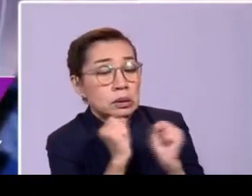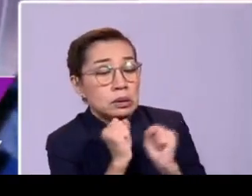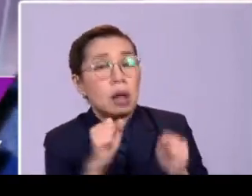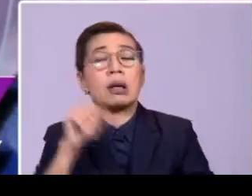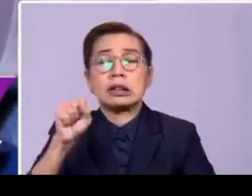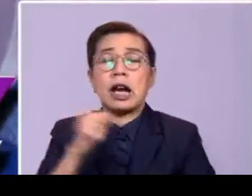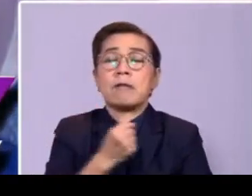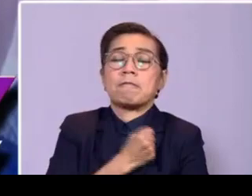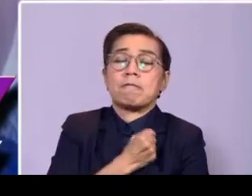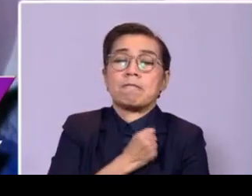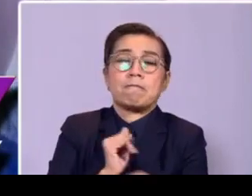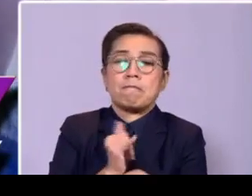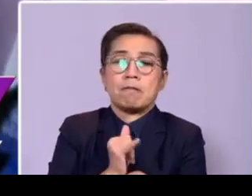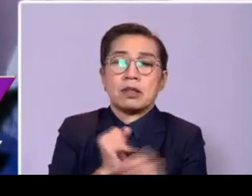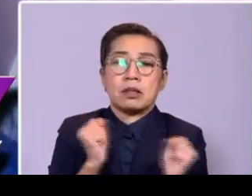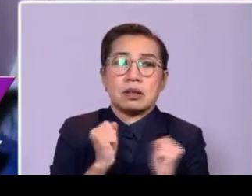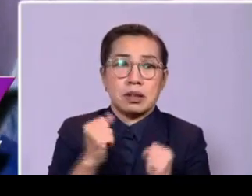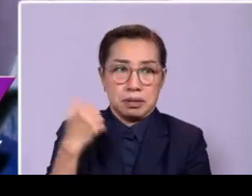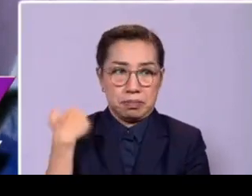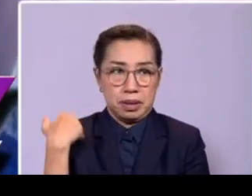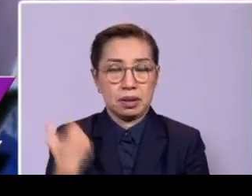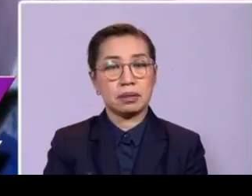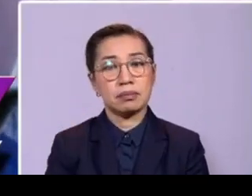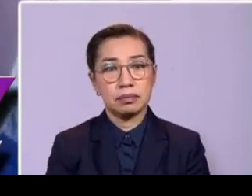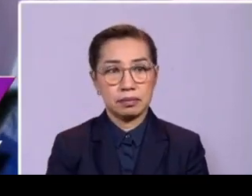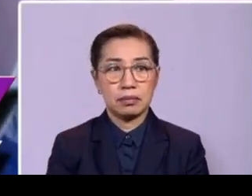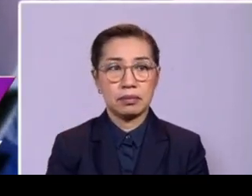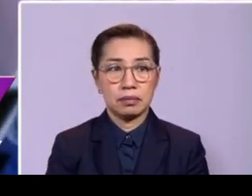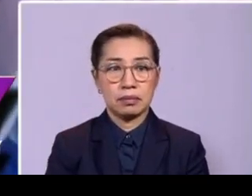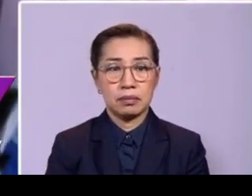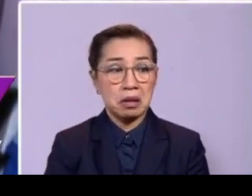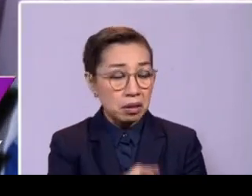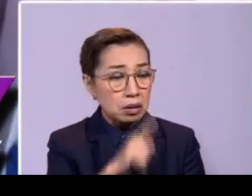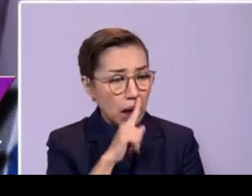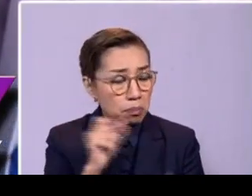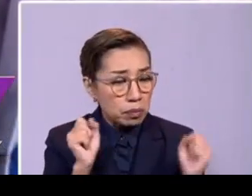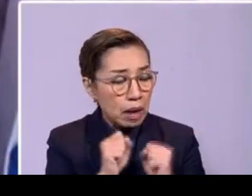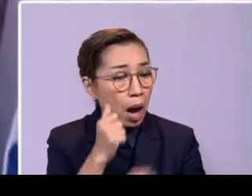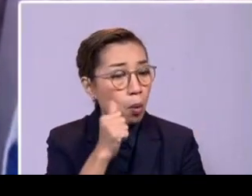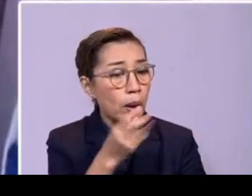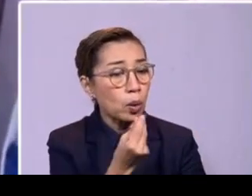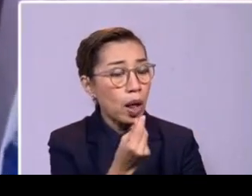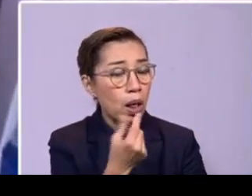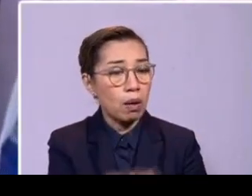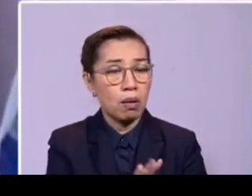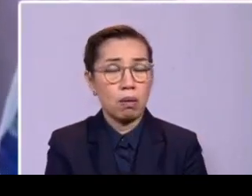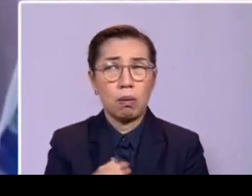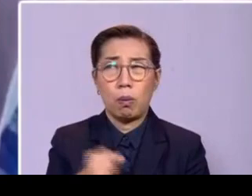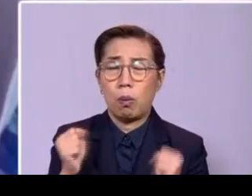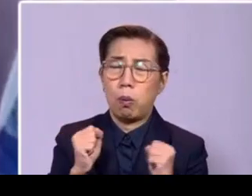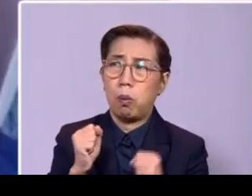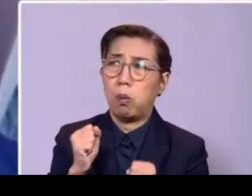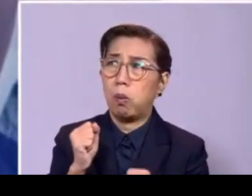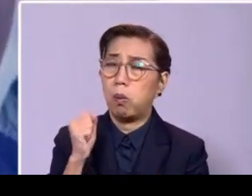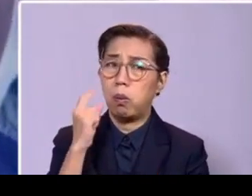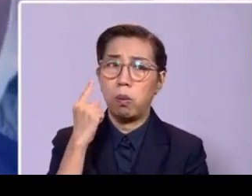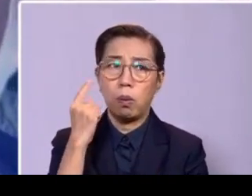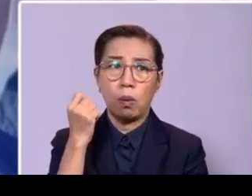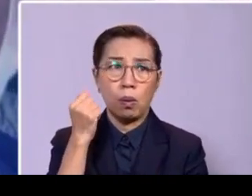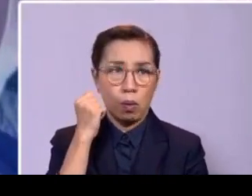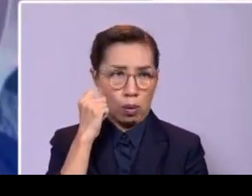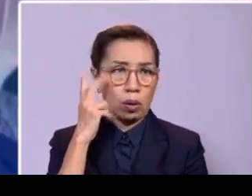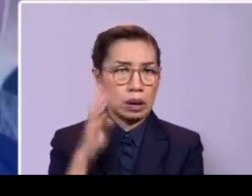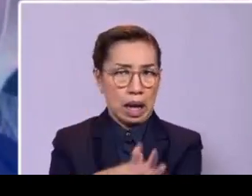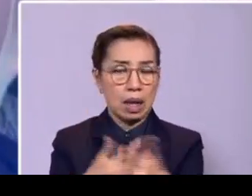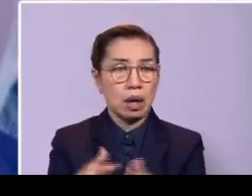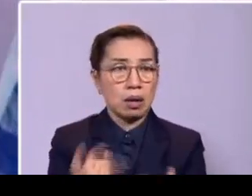เอาลงงองลงงองยิ้มเจ อหนาวมาจากมือหรอครับ โอ้ยหนาวมาได้มือเลยน